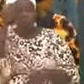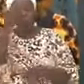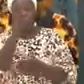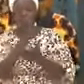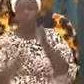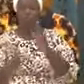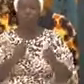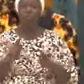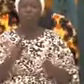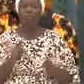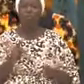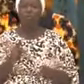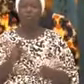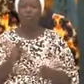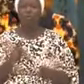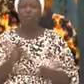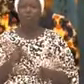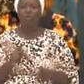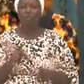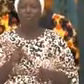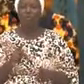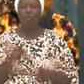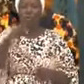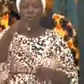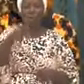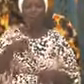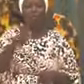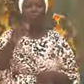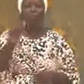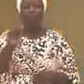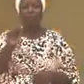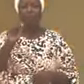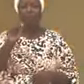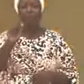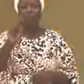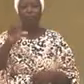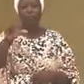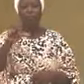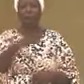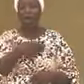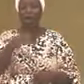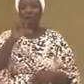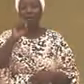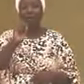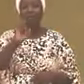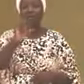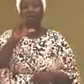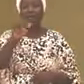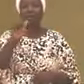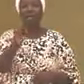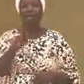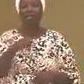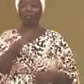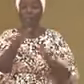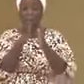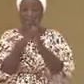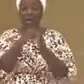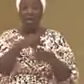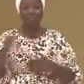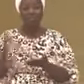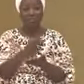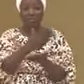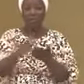gens parlaient silas ils ont prié et chanté de loin à l'éternel